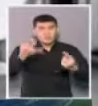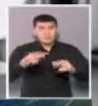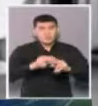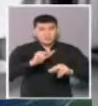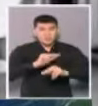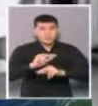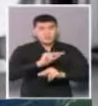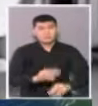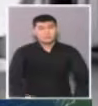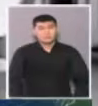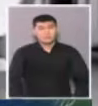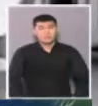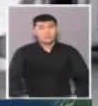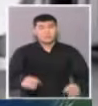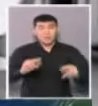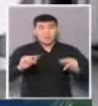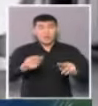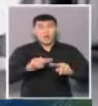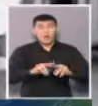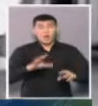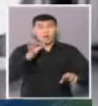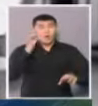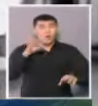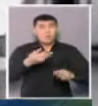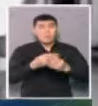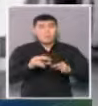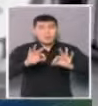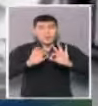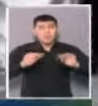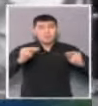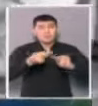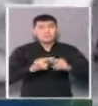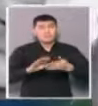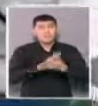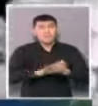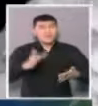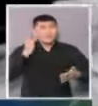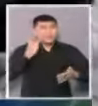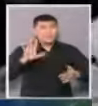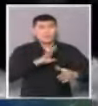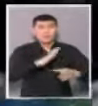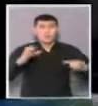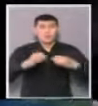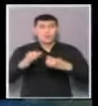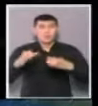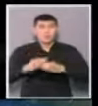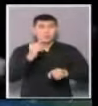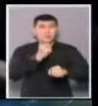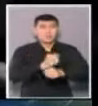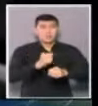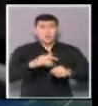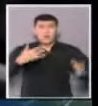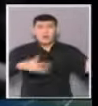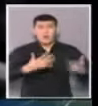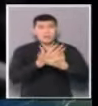деген ұстаздар. Егер ұстаздық қабілет болмаған адам, ешқашан дирижер болмайды. А егер ұстаздар